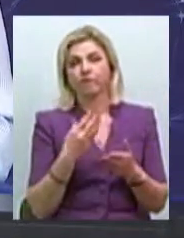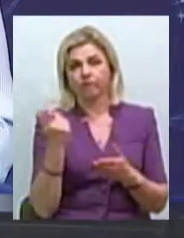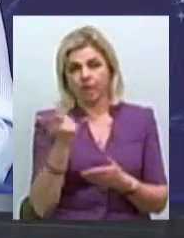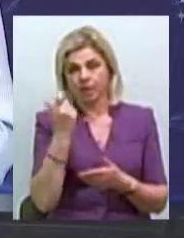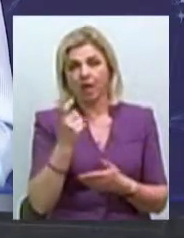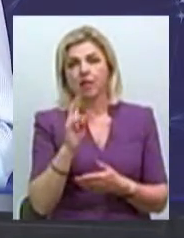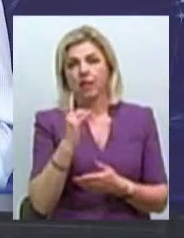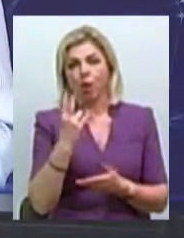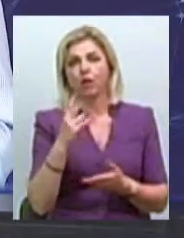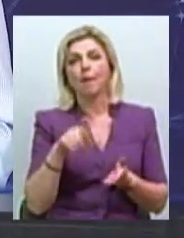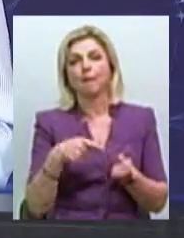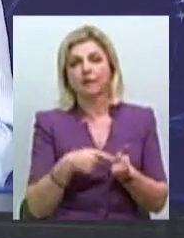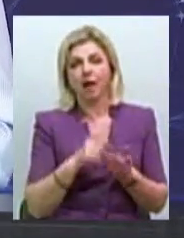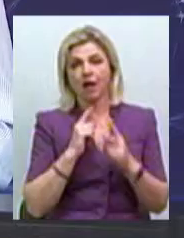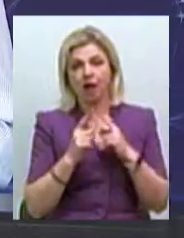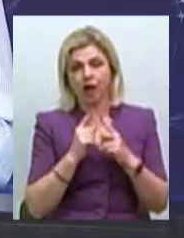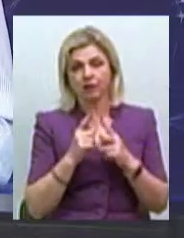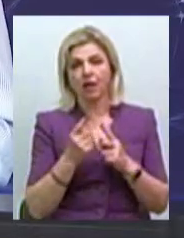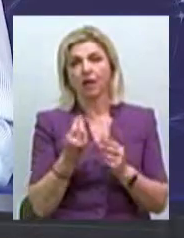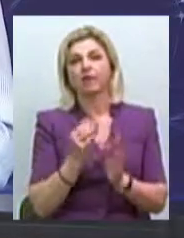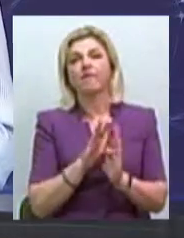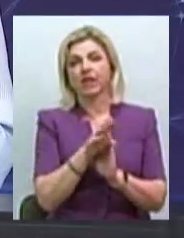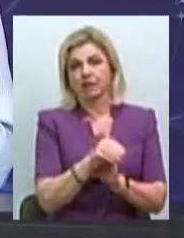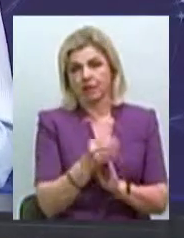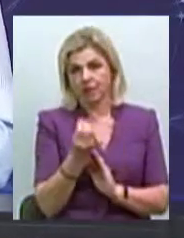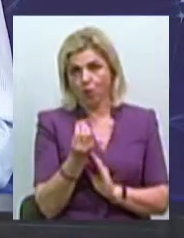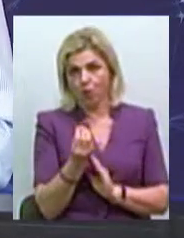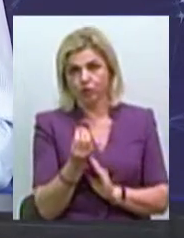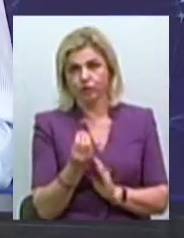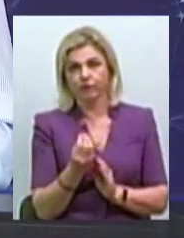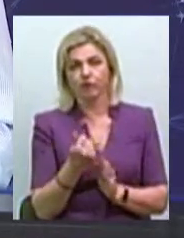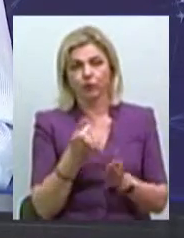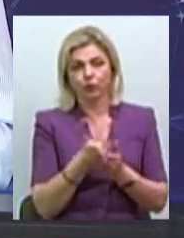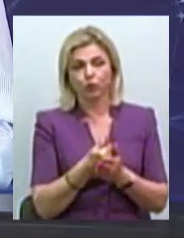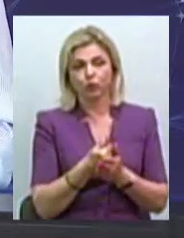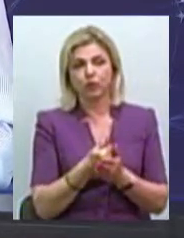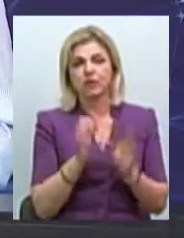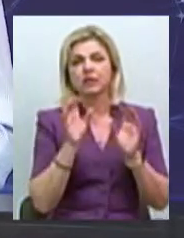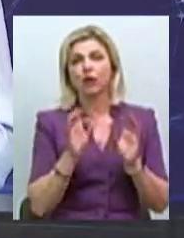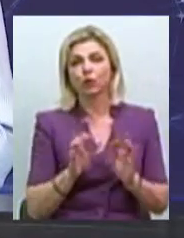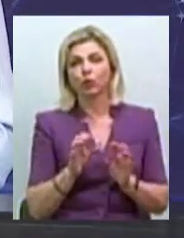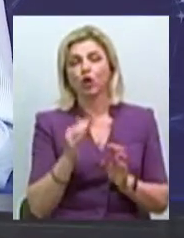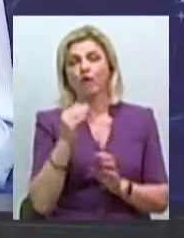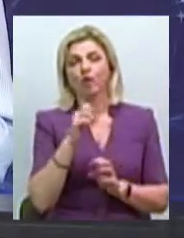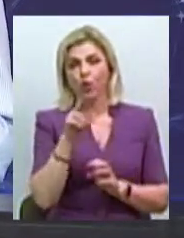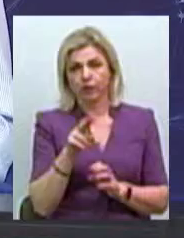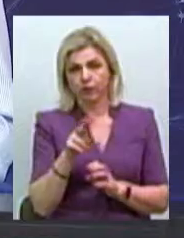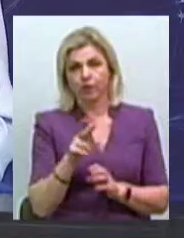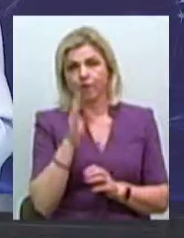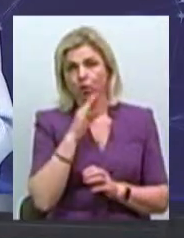міська рада, шляхом внесення коштів до статутного фонду водоканалу. Ну